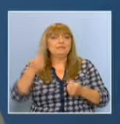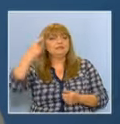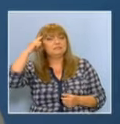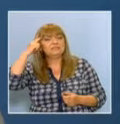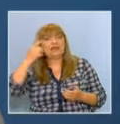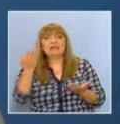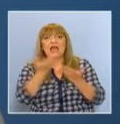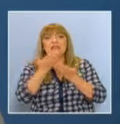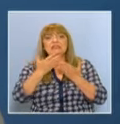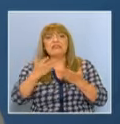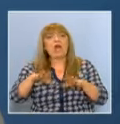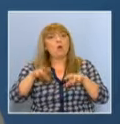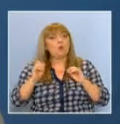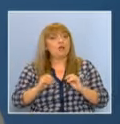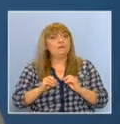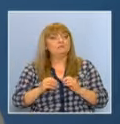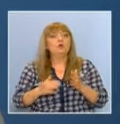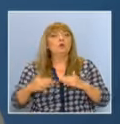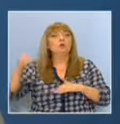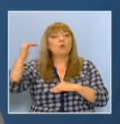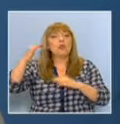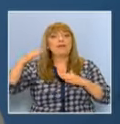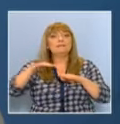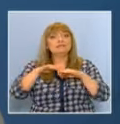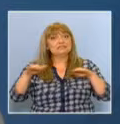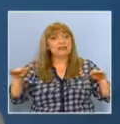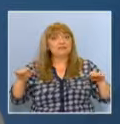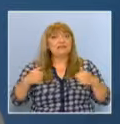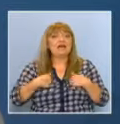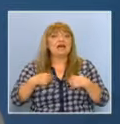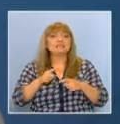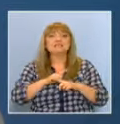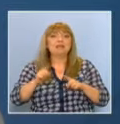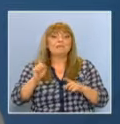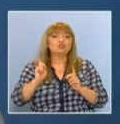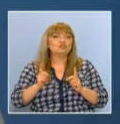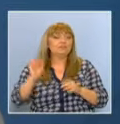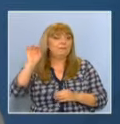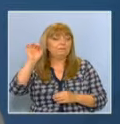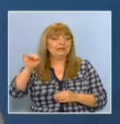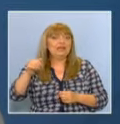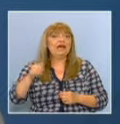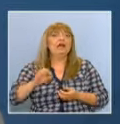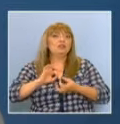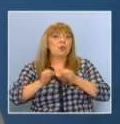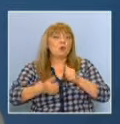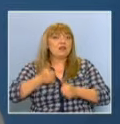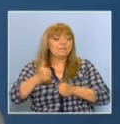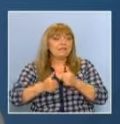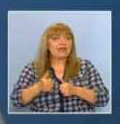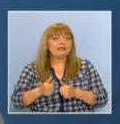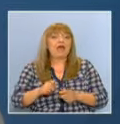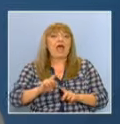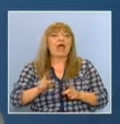време. Така че до голяма степен аз нямаше нито да съм на олимпиада, нито да се състезавам, ако не беше